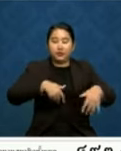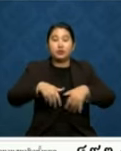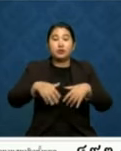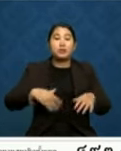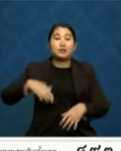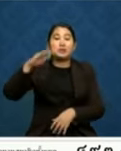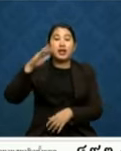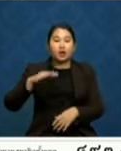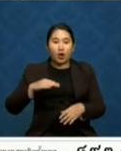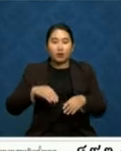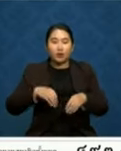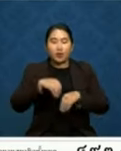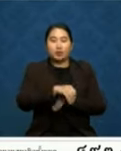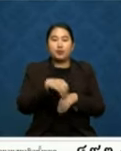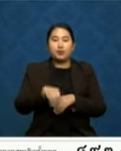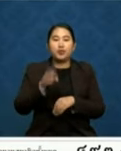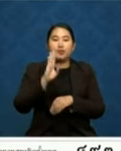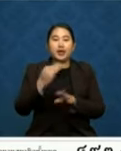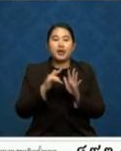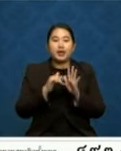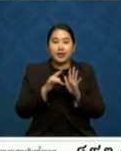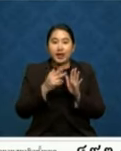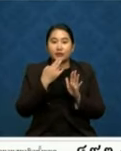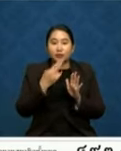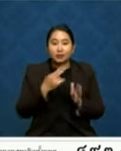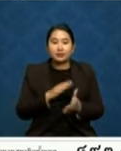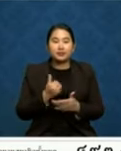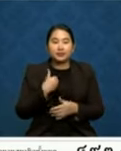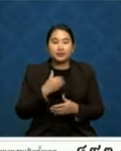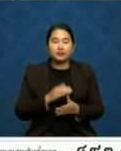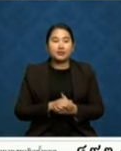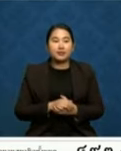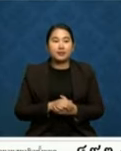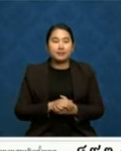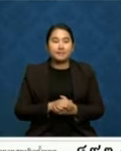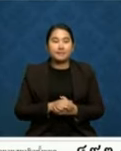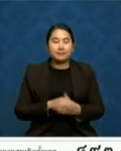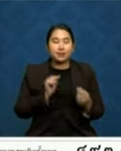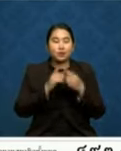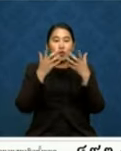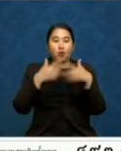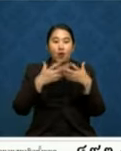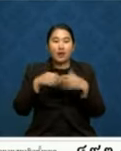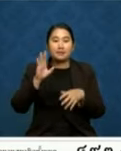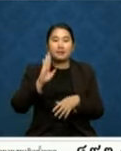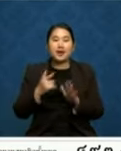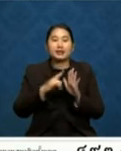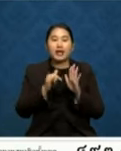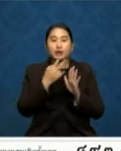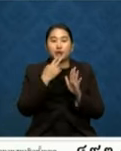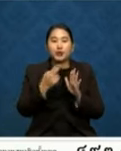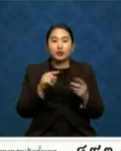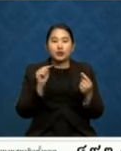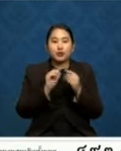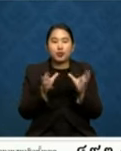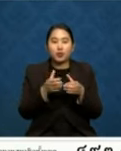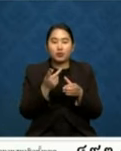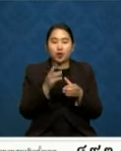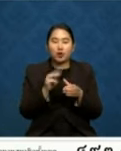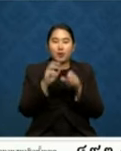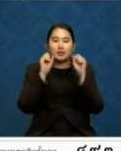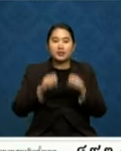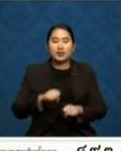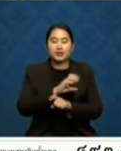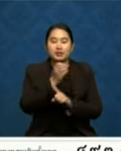ที่ปลูกยาสูบนะครับตั้งแต่โรงงานยาสูบเนี่ยได้กำเนิดจากมติครม. 19 เมษ